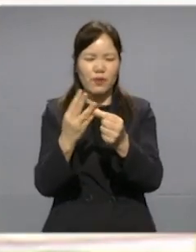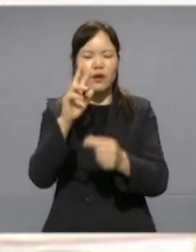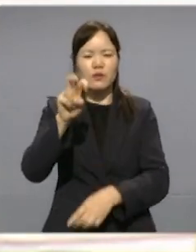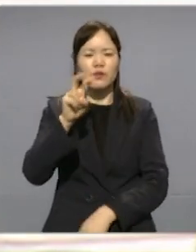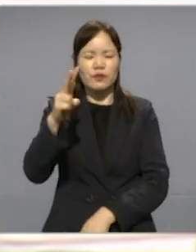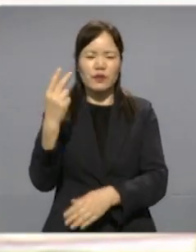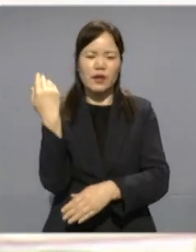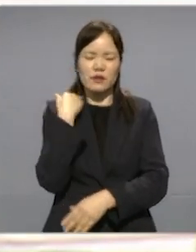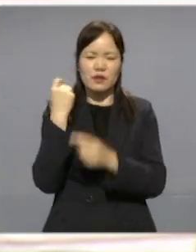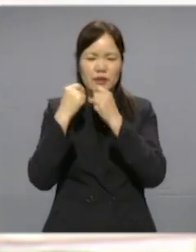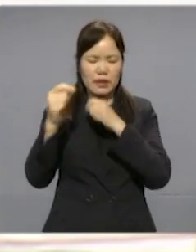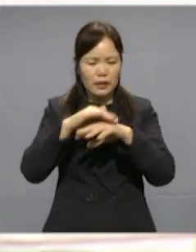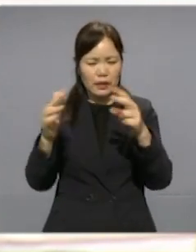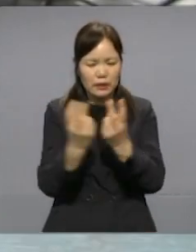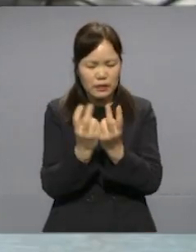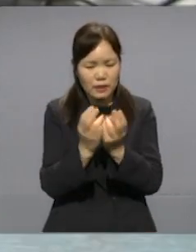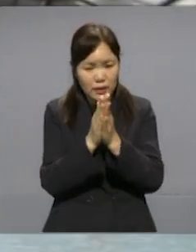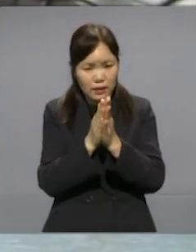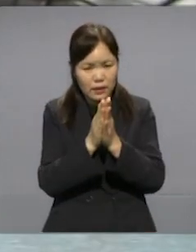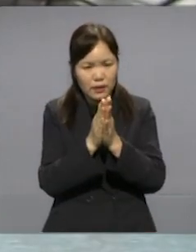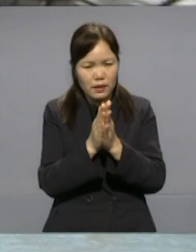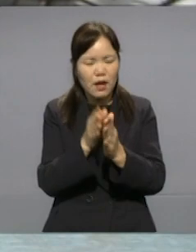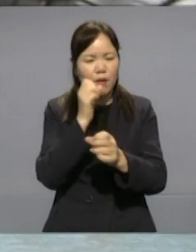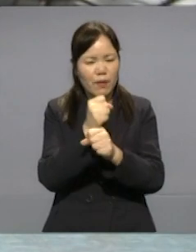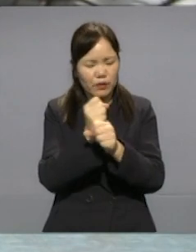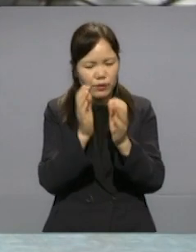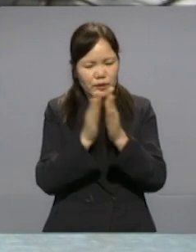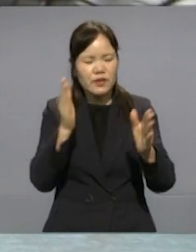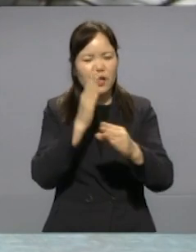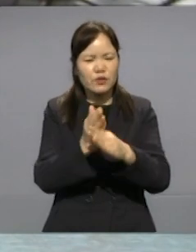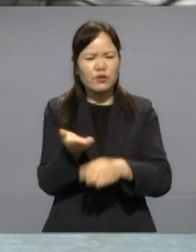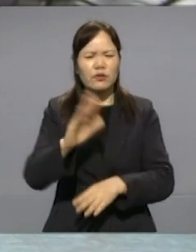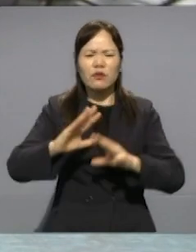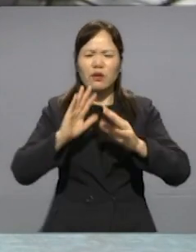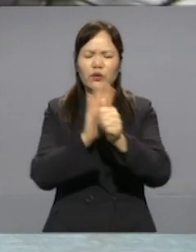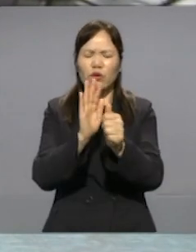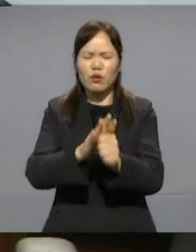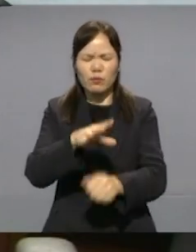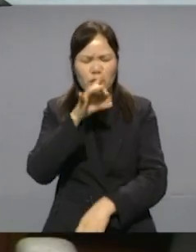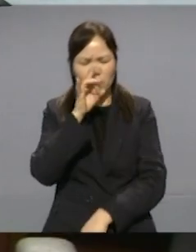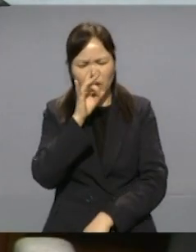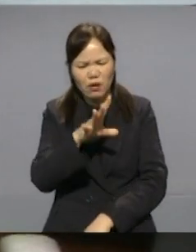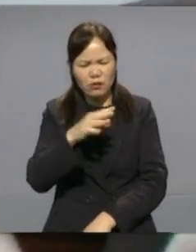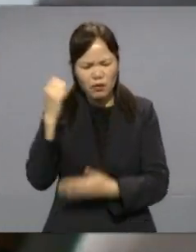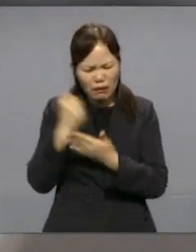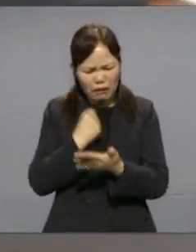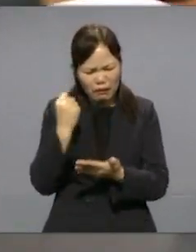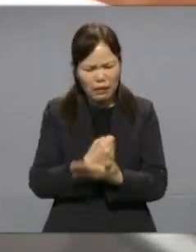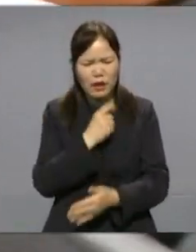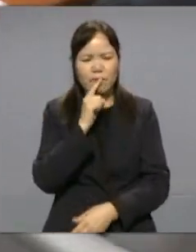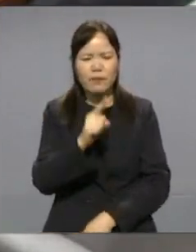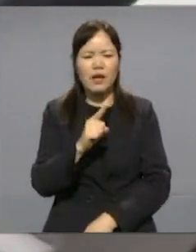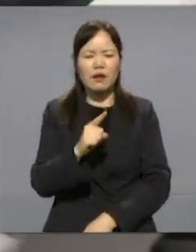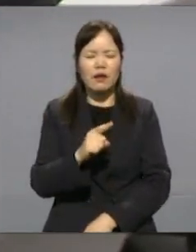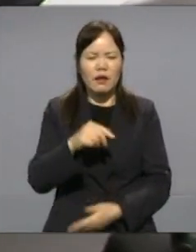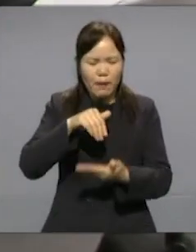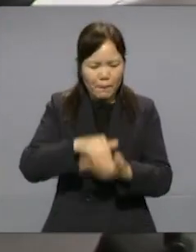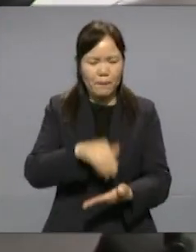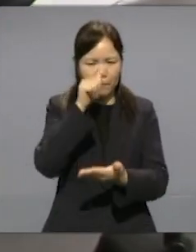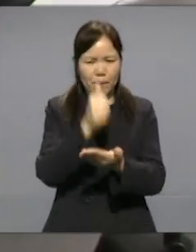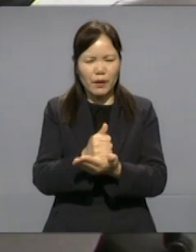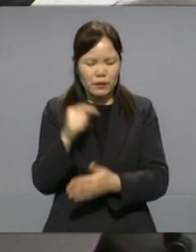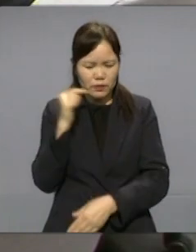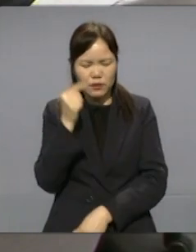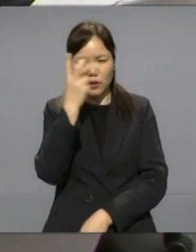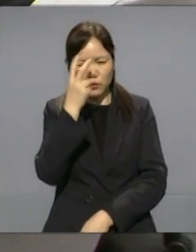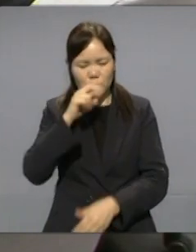전세 사기 대책을 세우고 실행하고 있지만 국민에게 도움이 못 됐다는 점에서 통탄한다며 악덕 범죄는 철저히